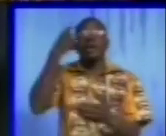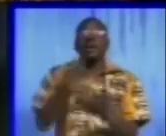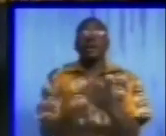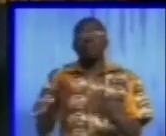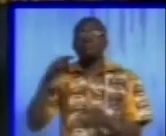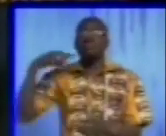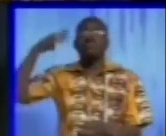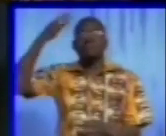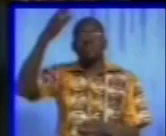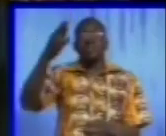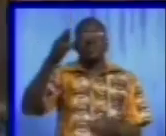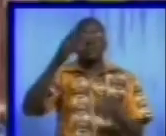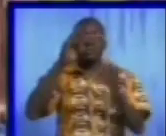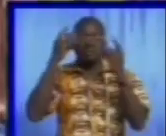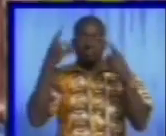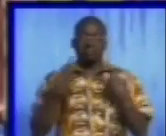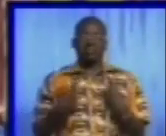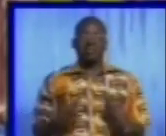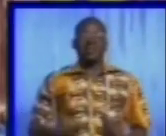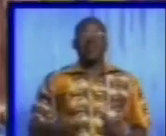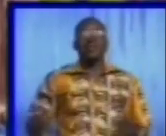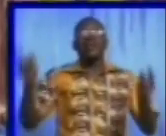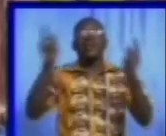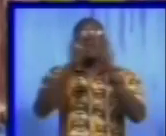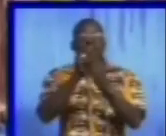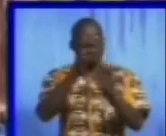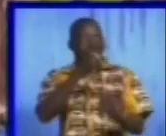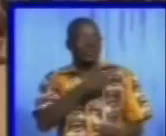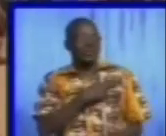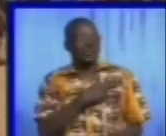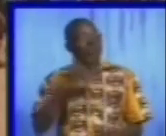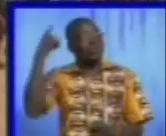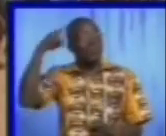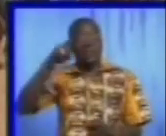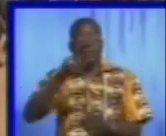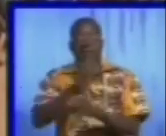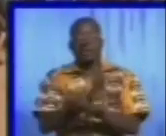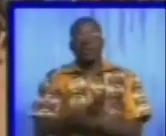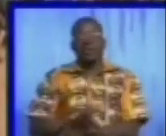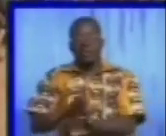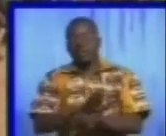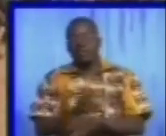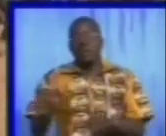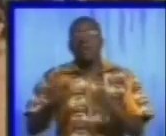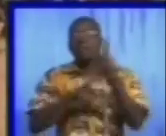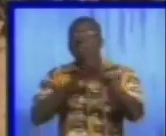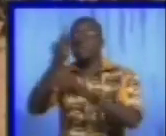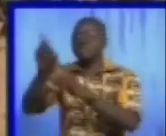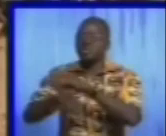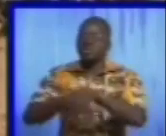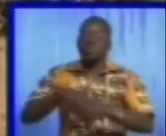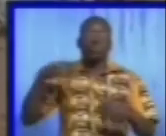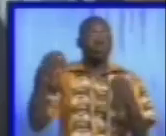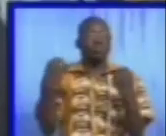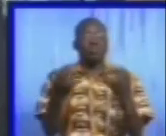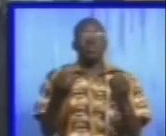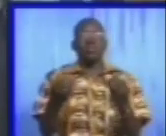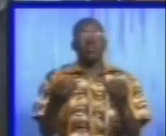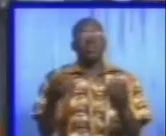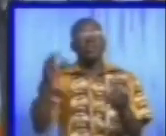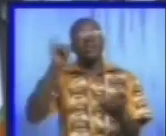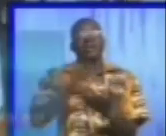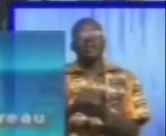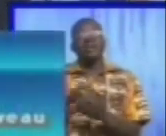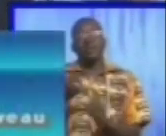futur sans dommages » ont réuni les coutumiers, les religieux et les populations sorties nombreuses. C'est suite aux événements